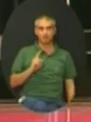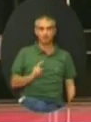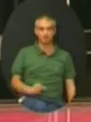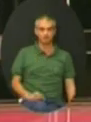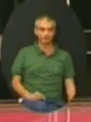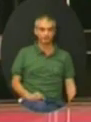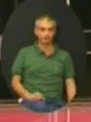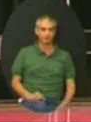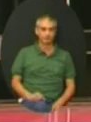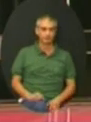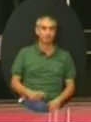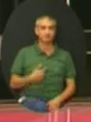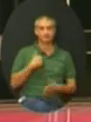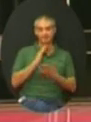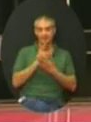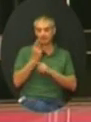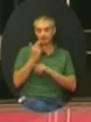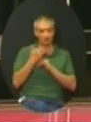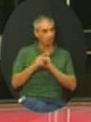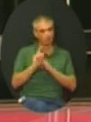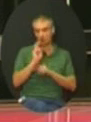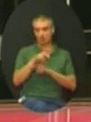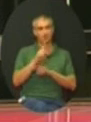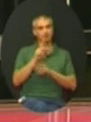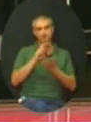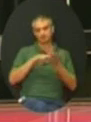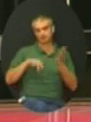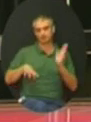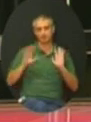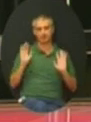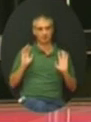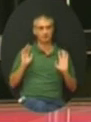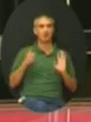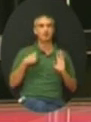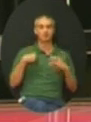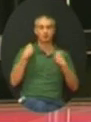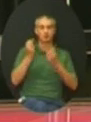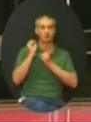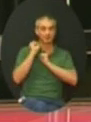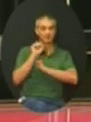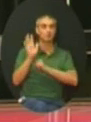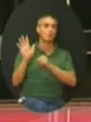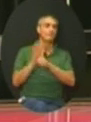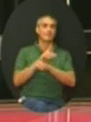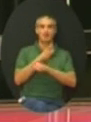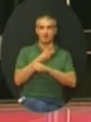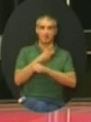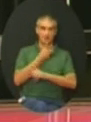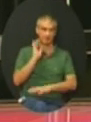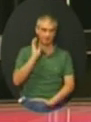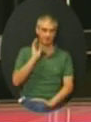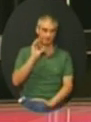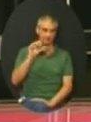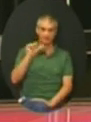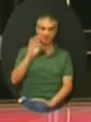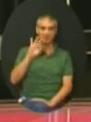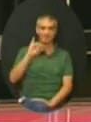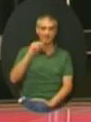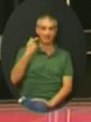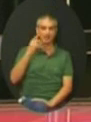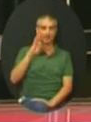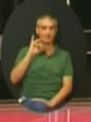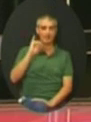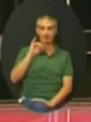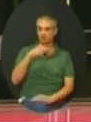לא רצתי, הנה תיקון. אני החלטתי ברגע האחרון לא לרוץ בפריימריז. אני נותן גיבוי מלא. לאבי גבאי,